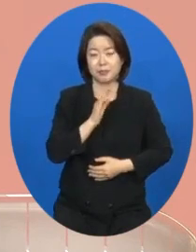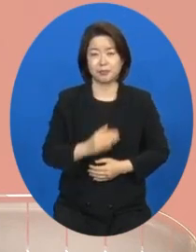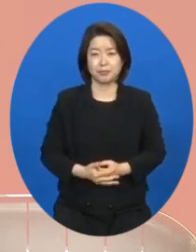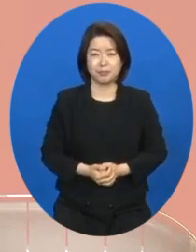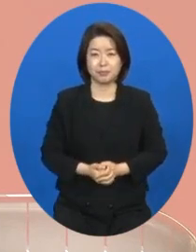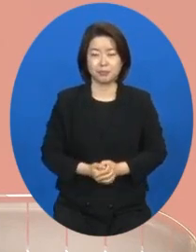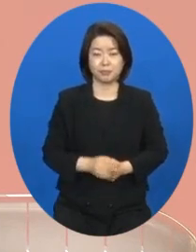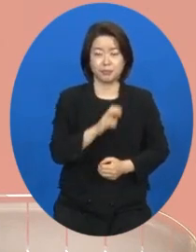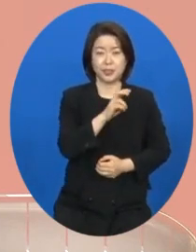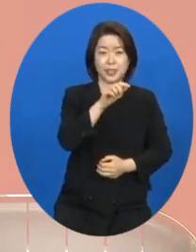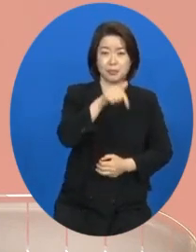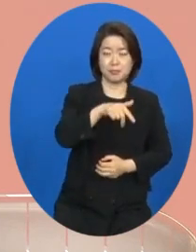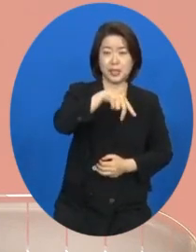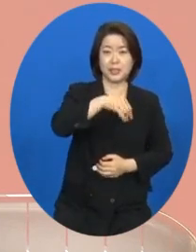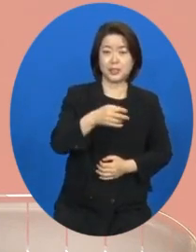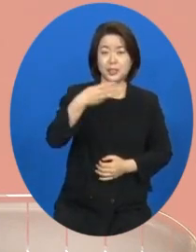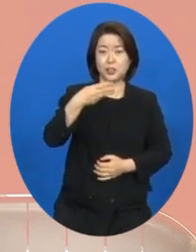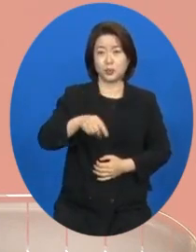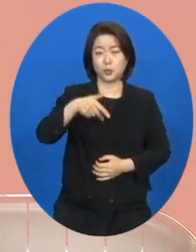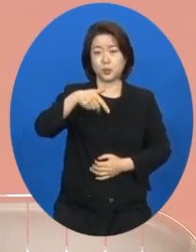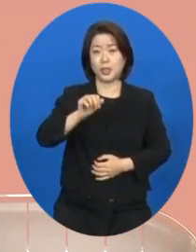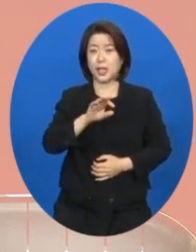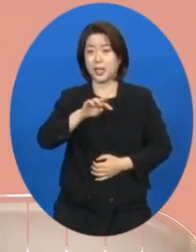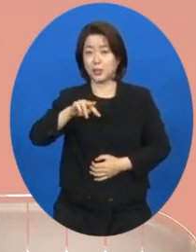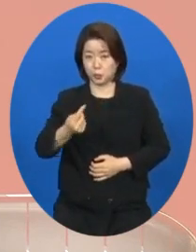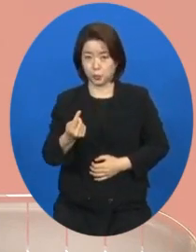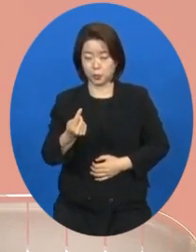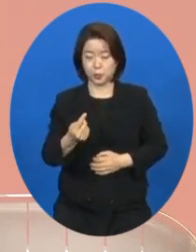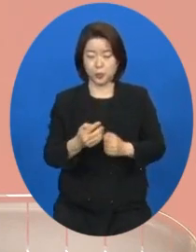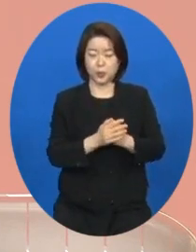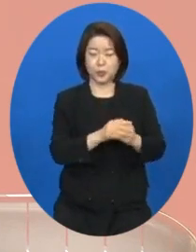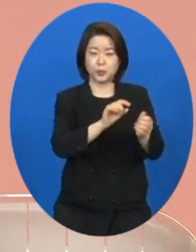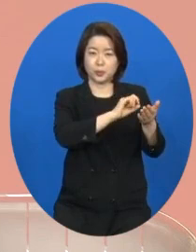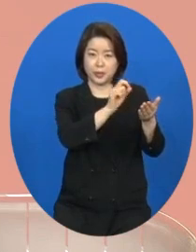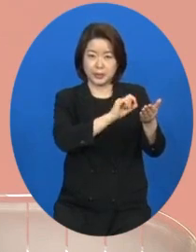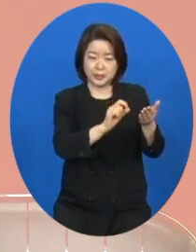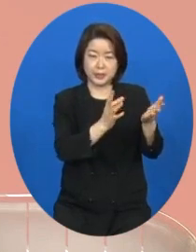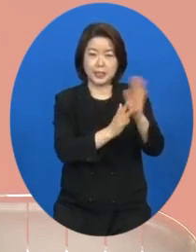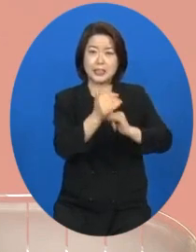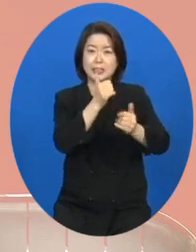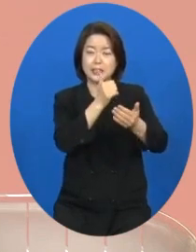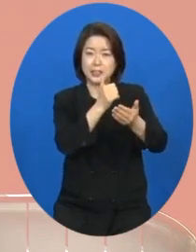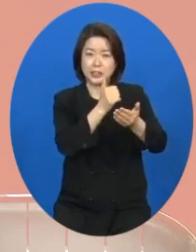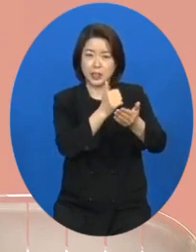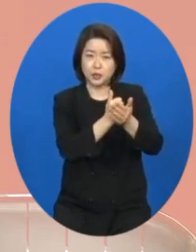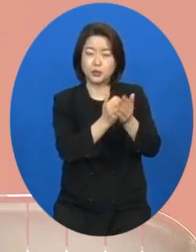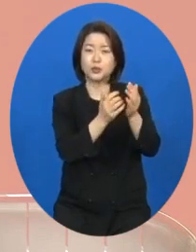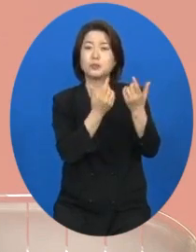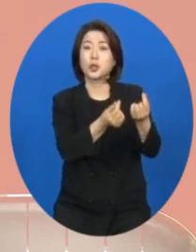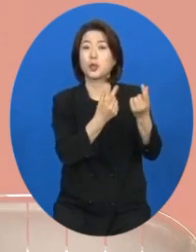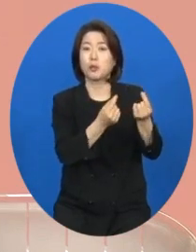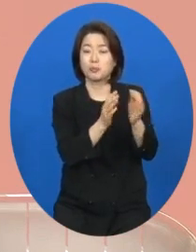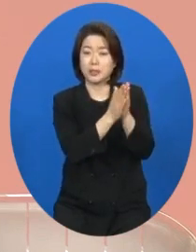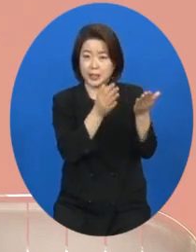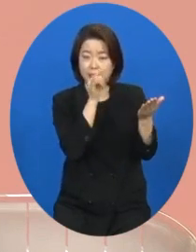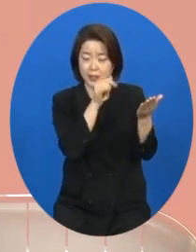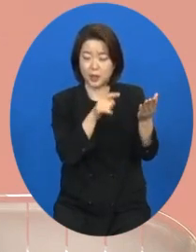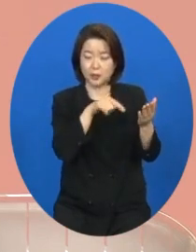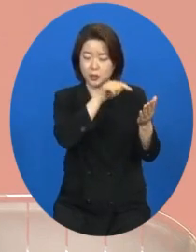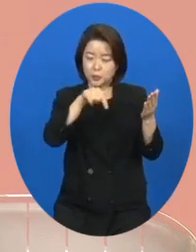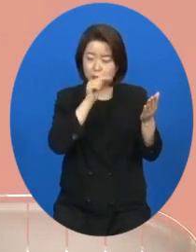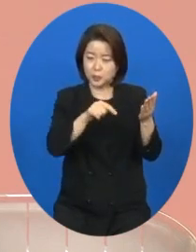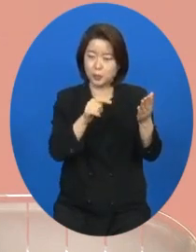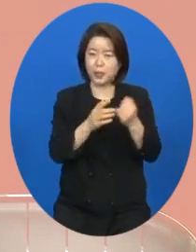맥스 루카에도가 쓴 예수님처럼이라는 책에 보면 매임병이라는 병이 나오는데